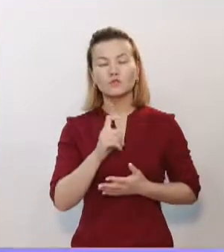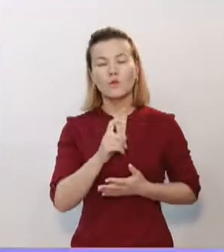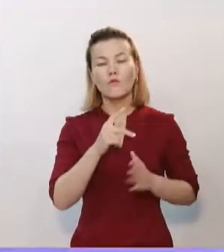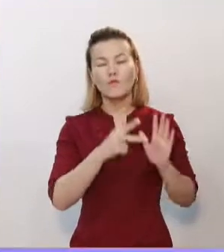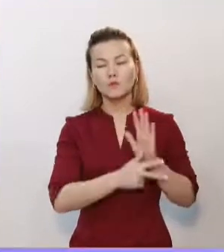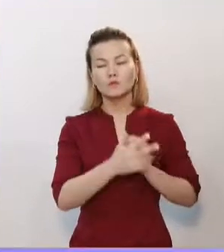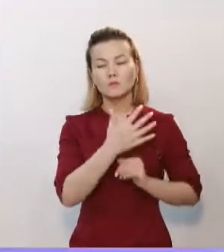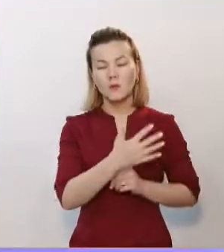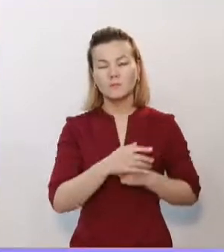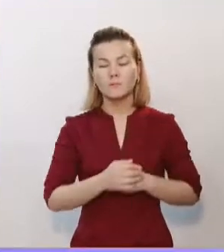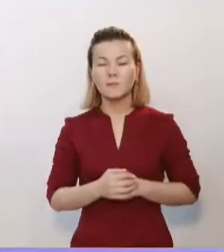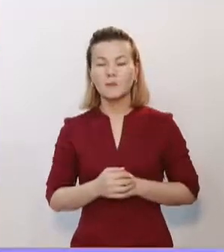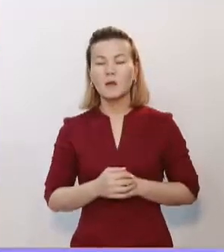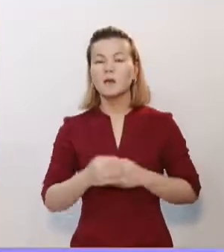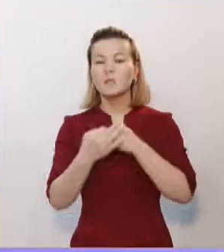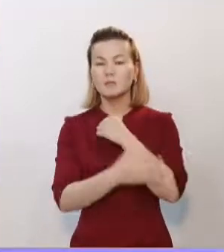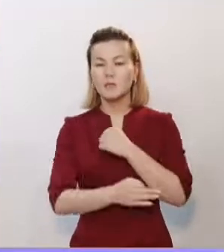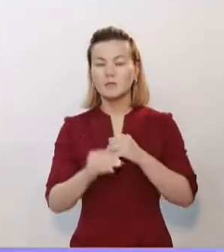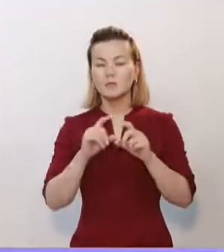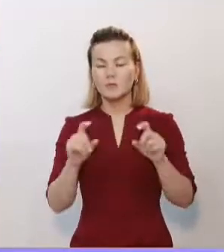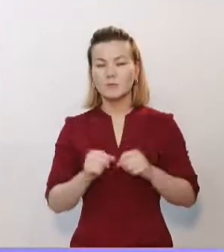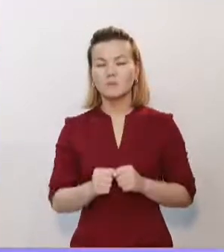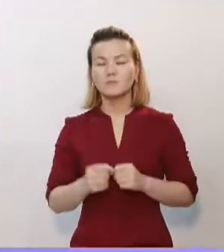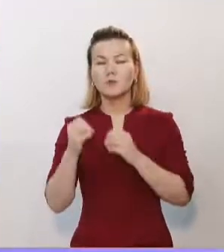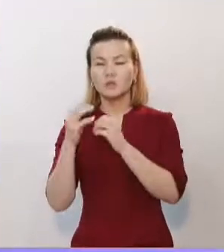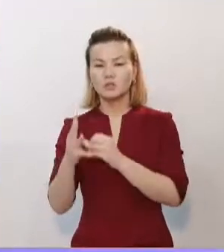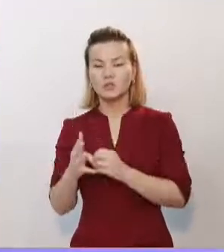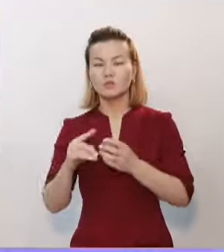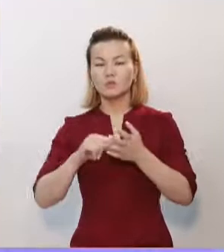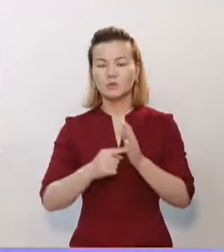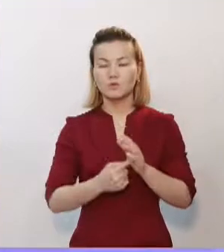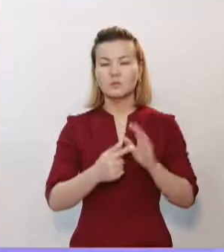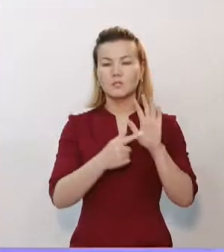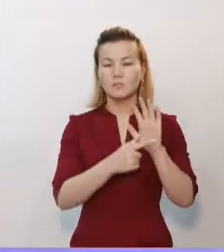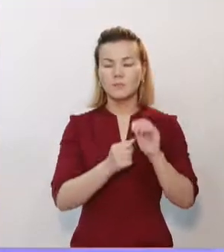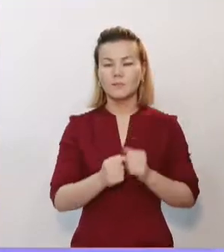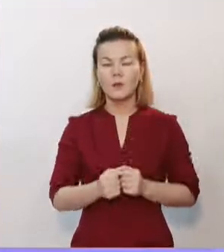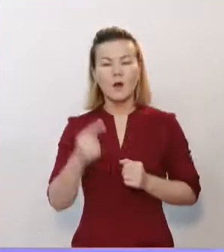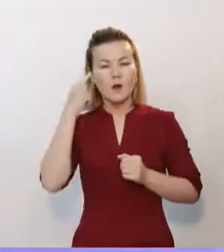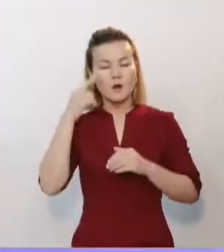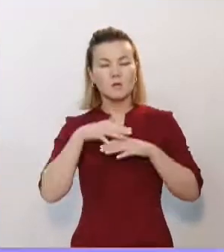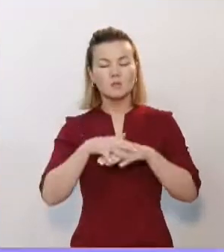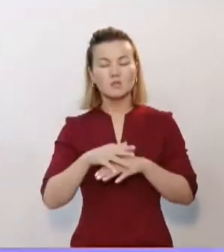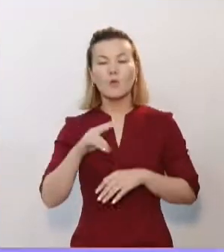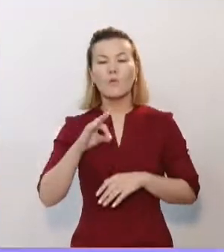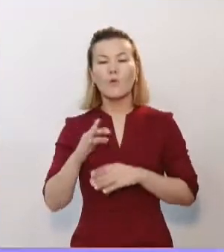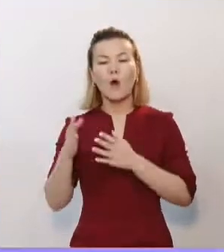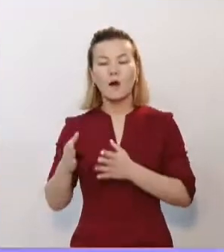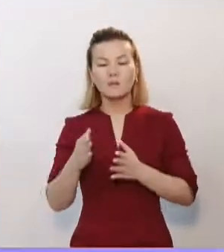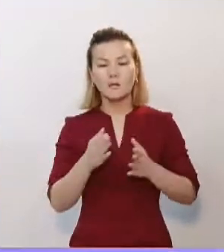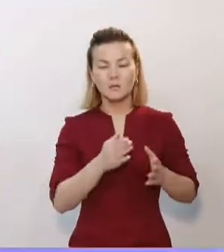185. И последний пример. 14 умножить на 7. Рассуждайте по